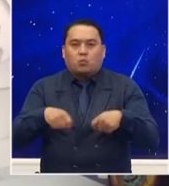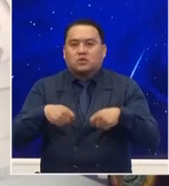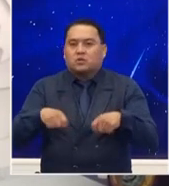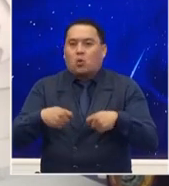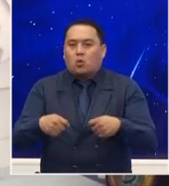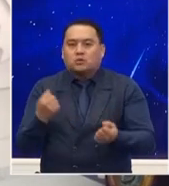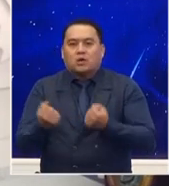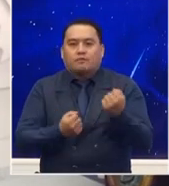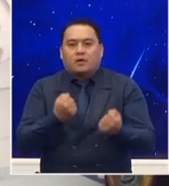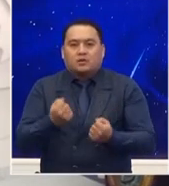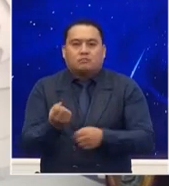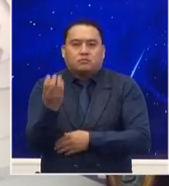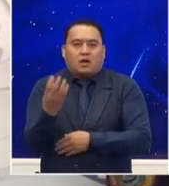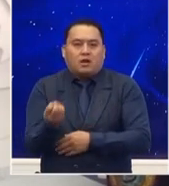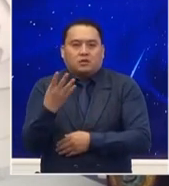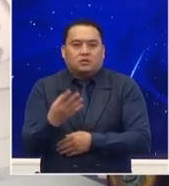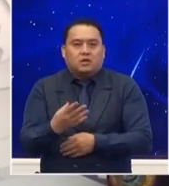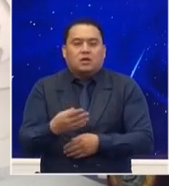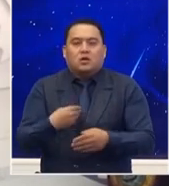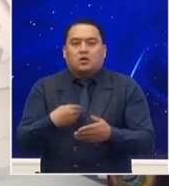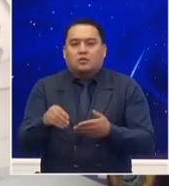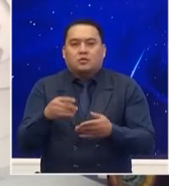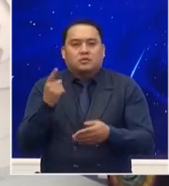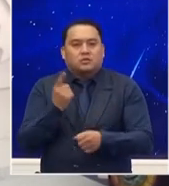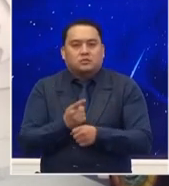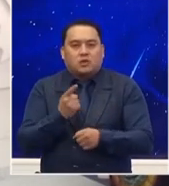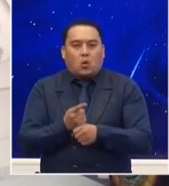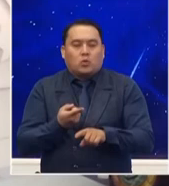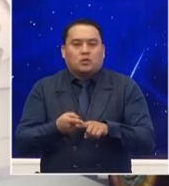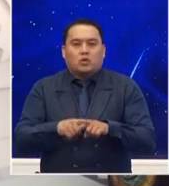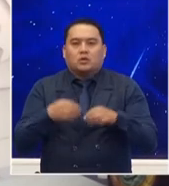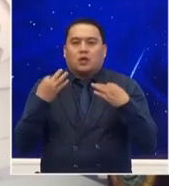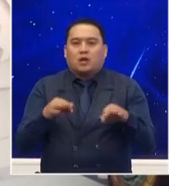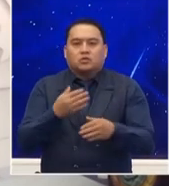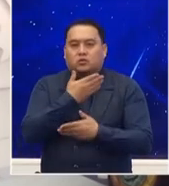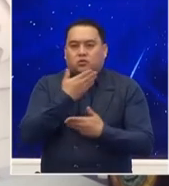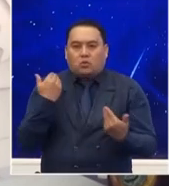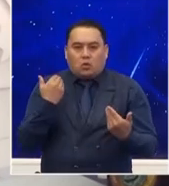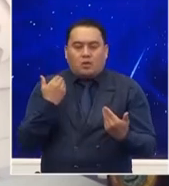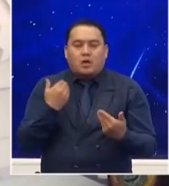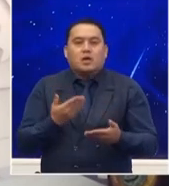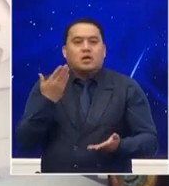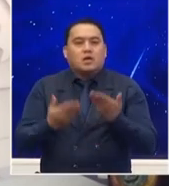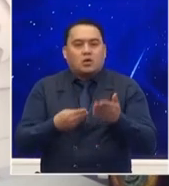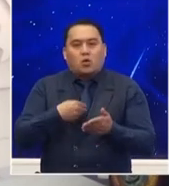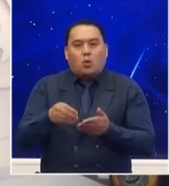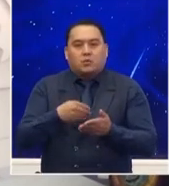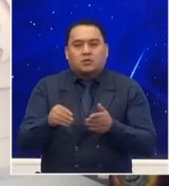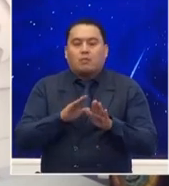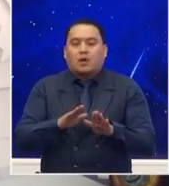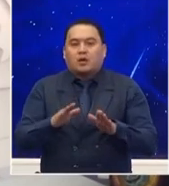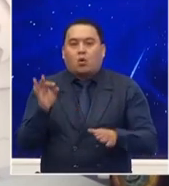немесе көлікте сатып тұрған пиротехникалық заттарды алмаған жөн. Себебі олардың сертификаты болмауы мүмкін. Егер алған жағдайда